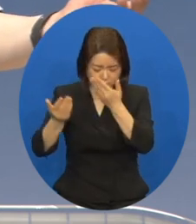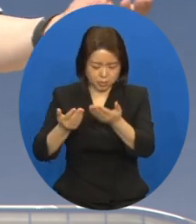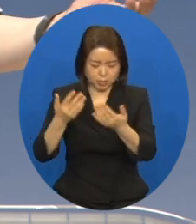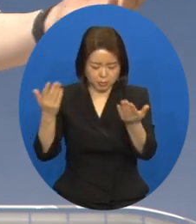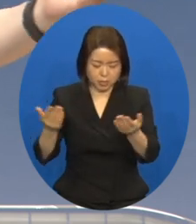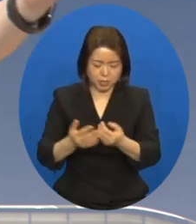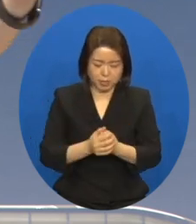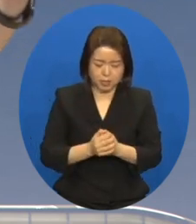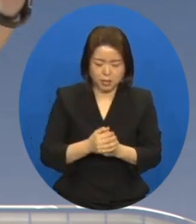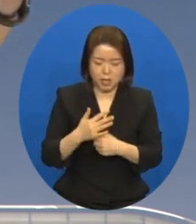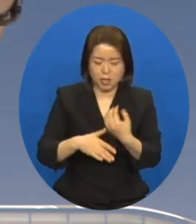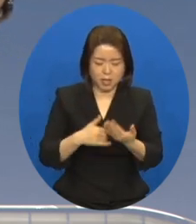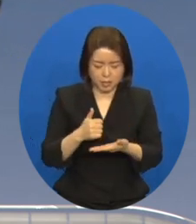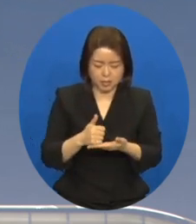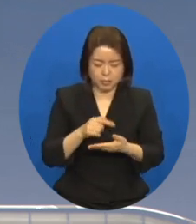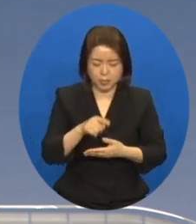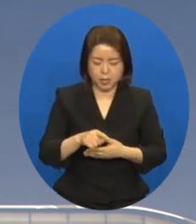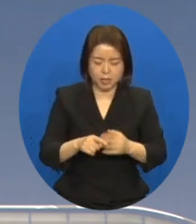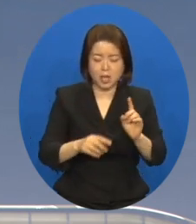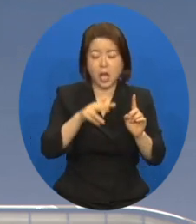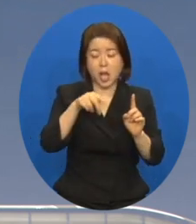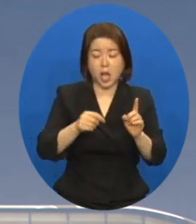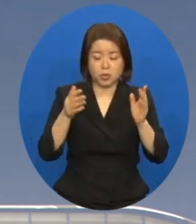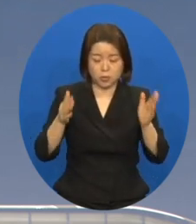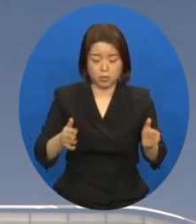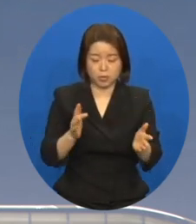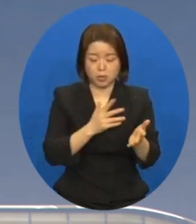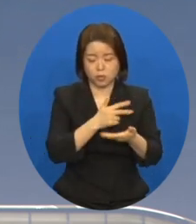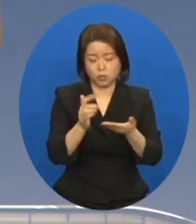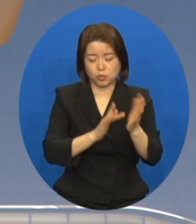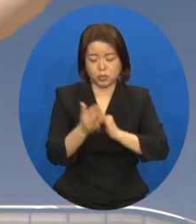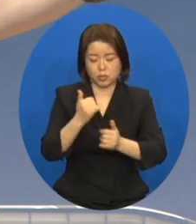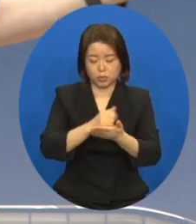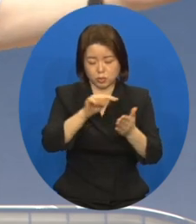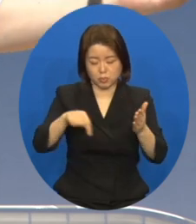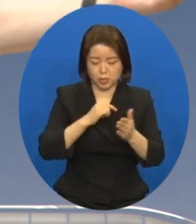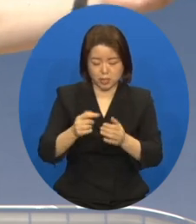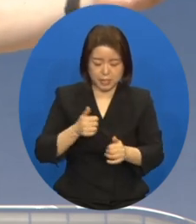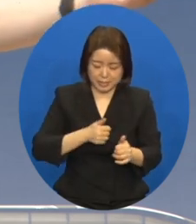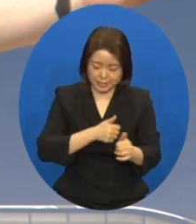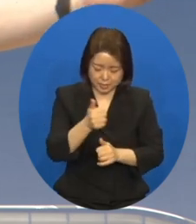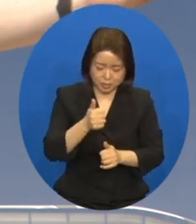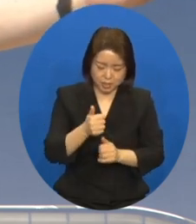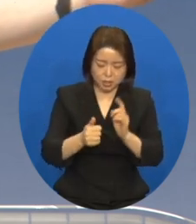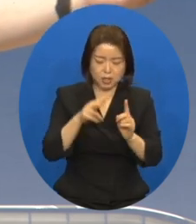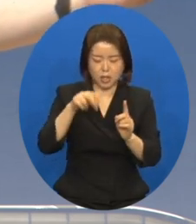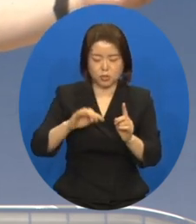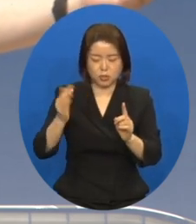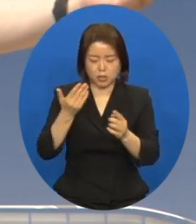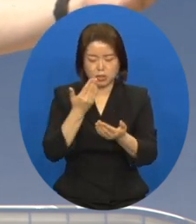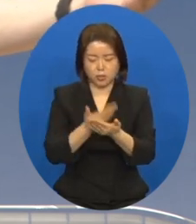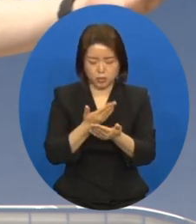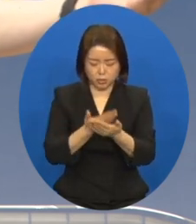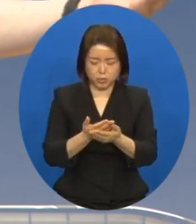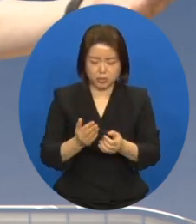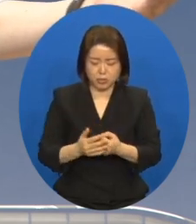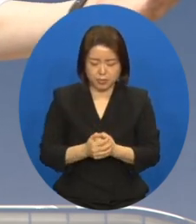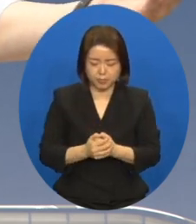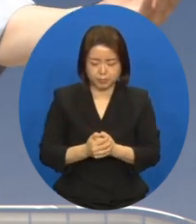하나님, 이 한 주간도 주 예수님 안에 승리하는 한 주간이 되게 해주시기를 원합니다.